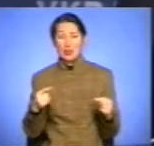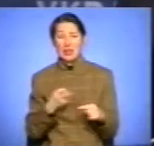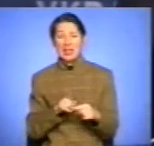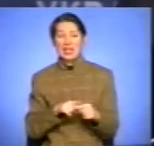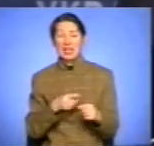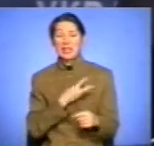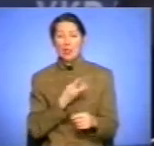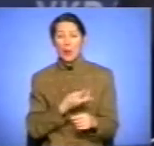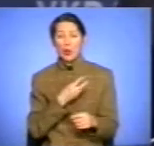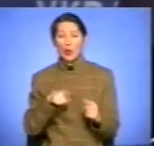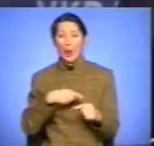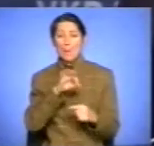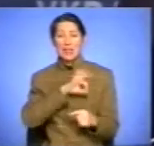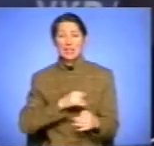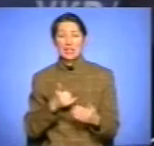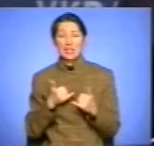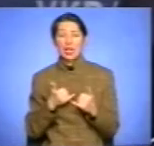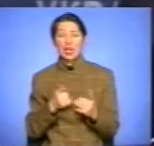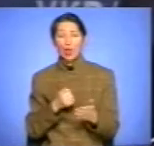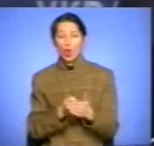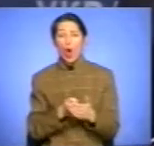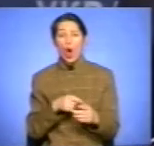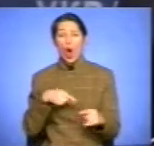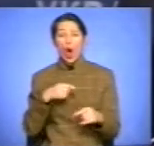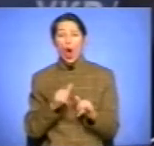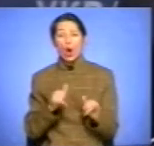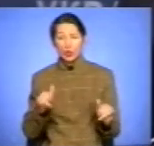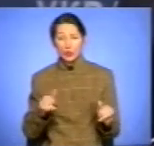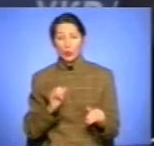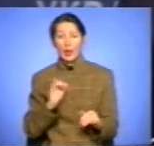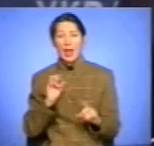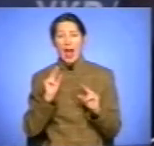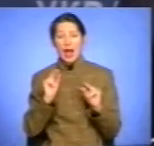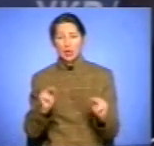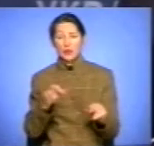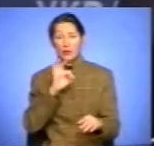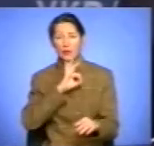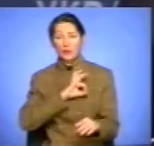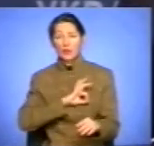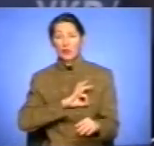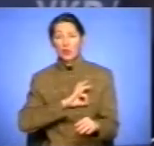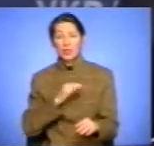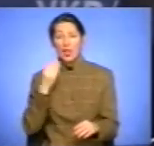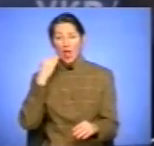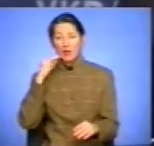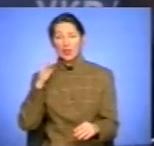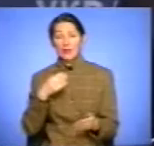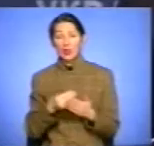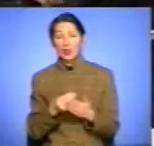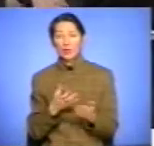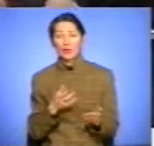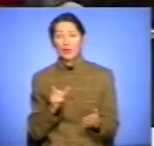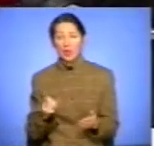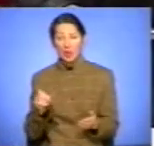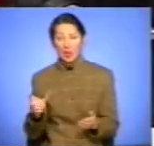стимулюють бізнес до розвитку і гарантуватимуть ефективне використання коштів платників податків